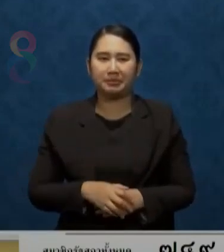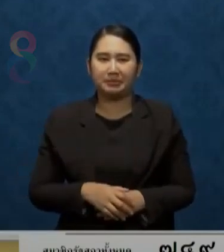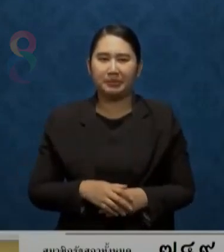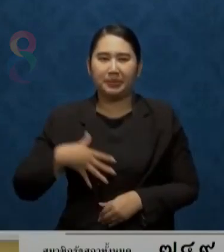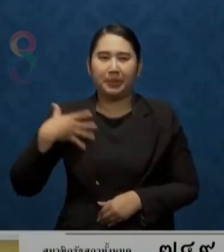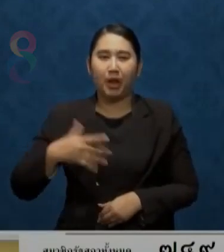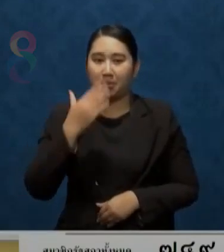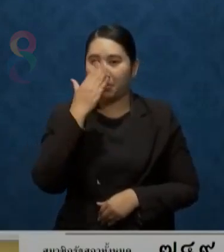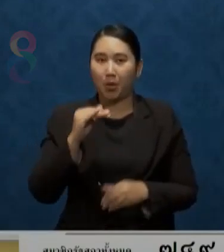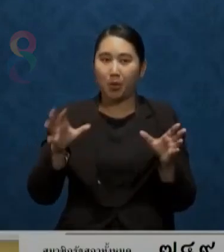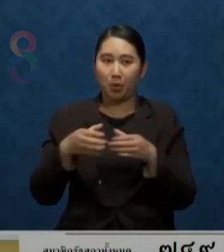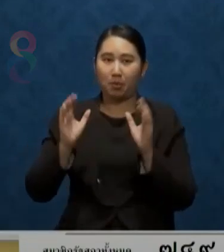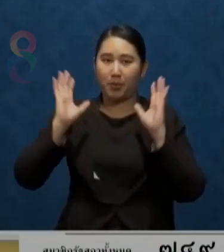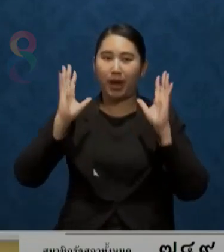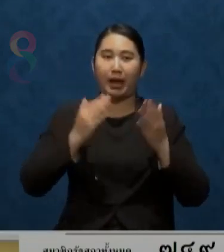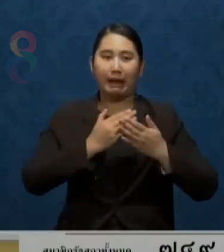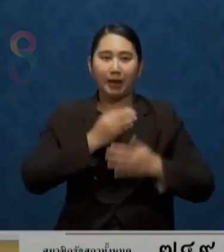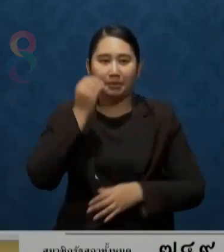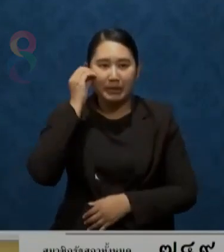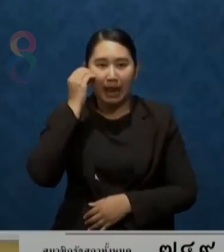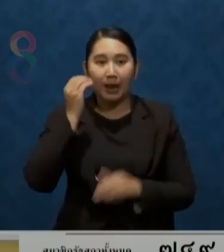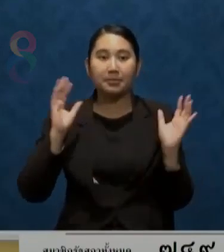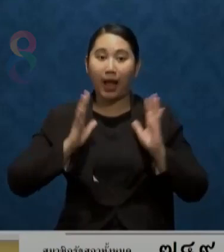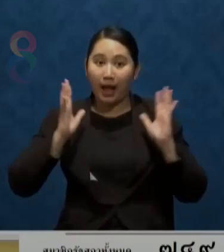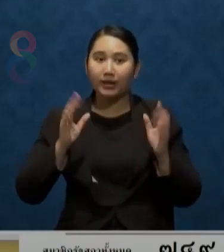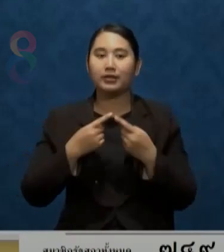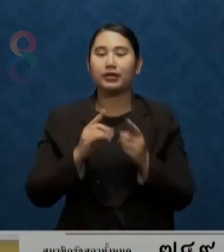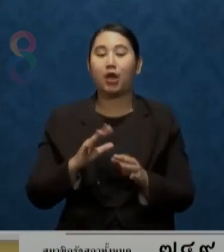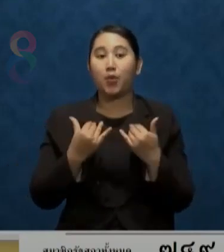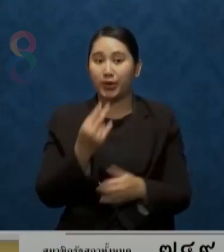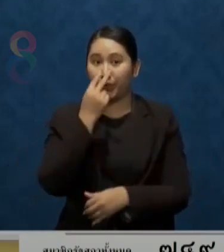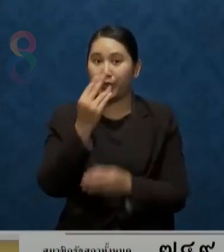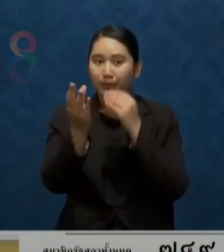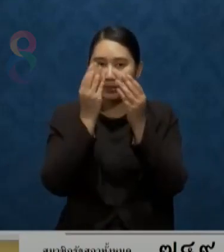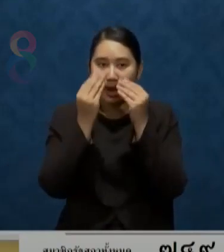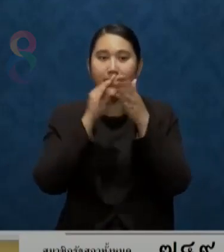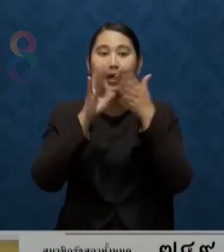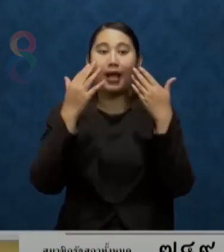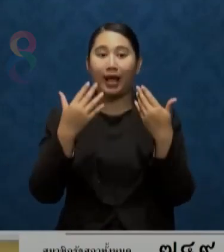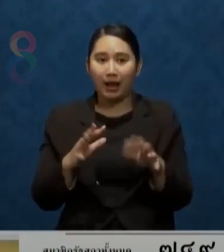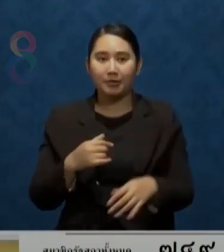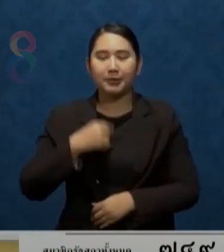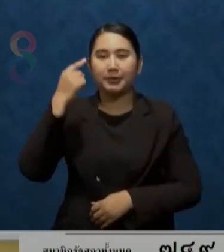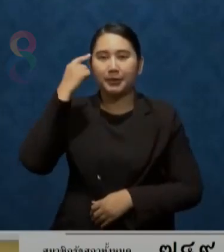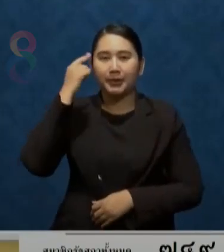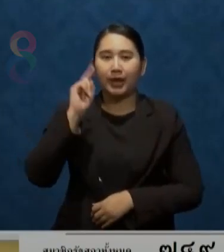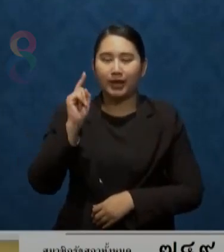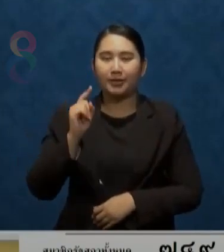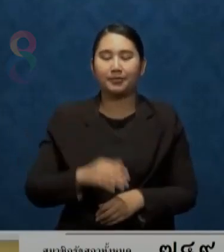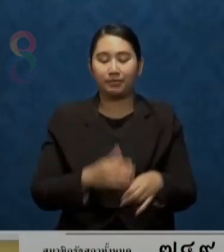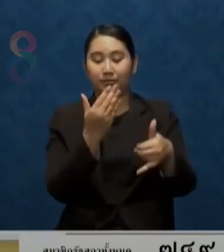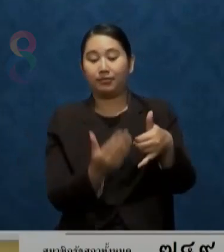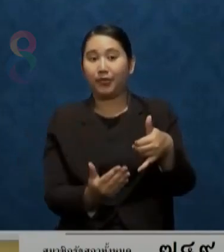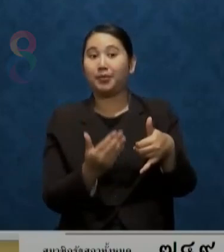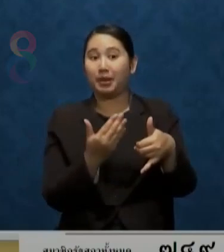ครับเพราะคนเชียร์ท่านมากเหลือเกินแต่คนที่เชียร์มากเนี่ยครับถ้าฟังผมวันนี้แล้วเนี่ยจะเลือกคนที่มีคุณสมบั